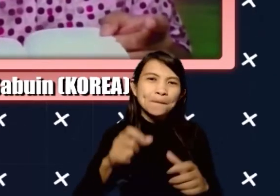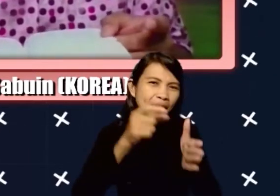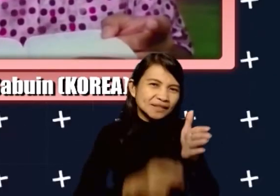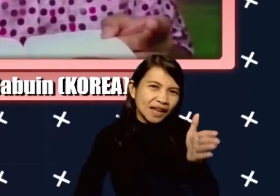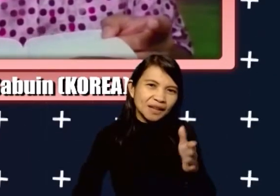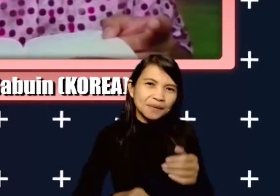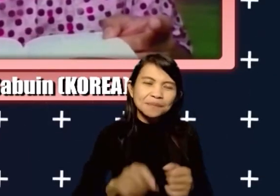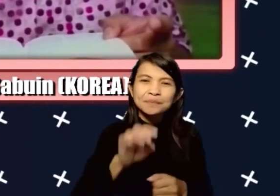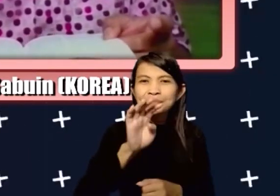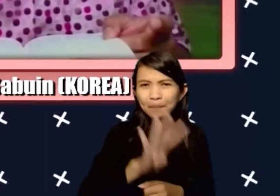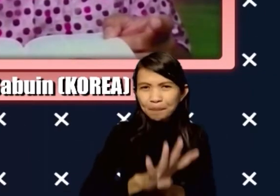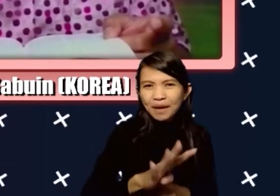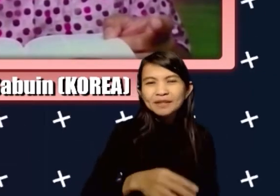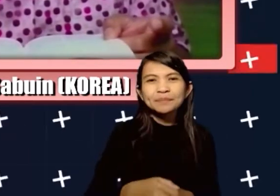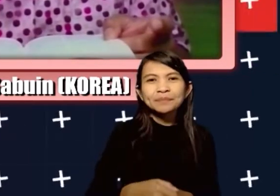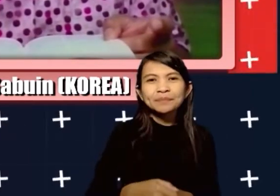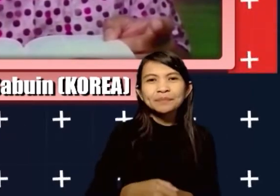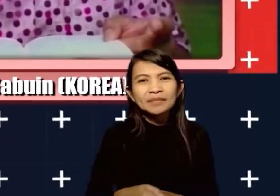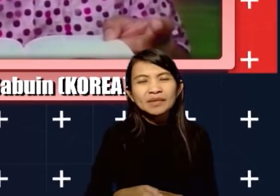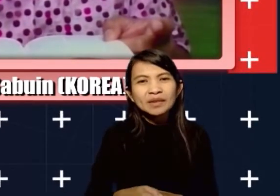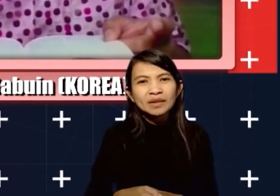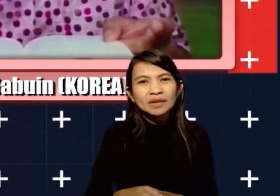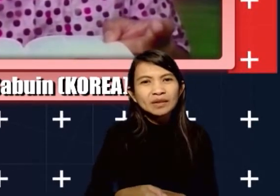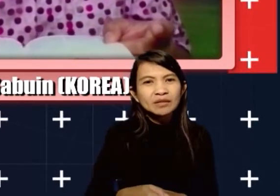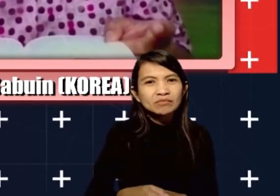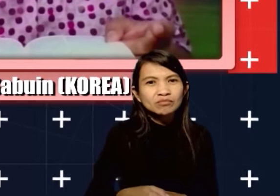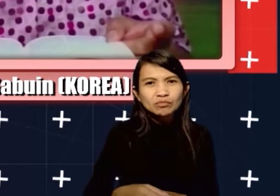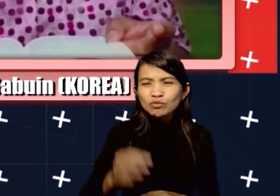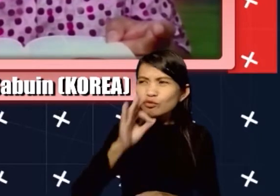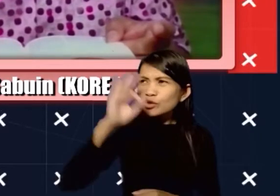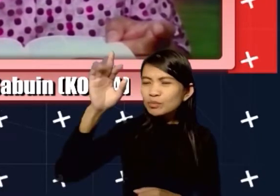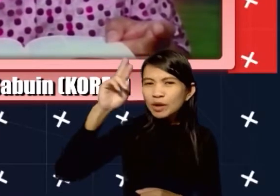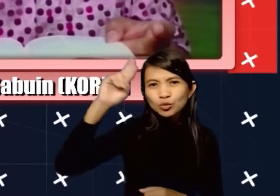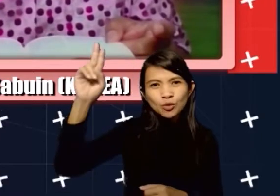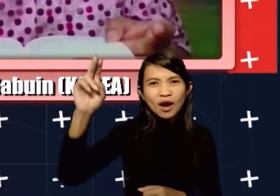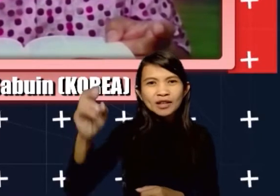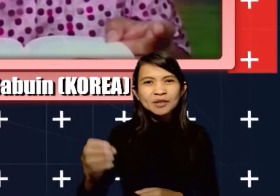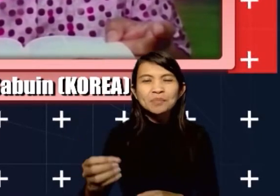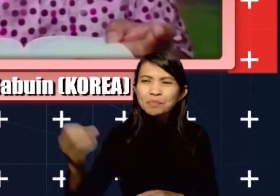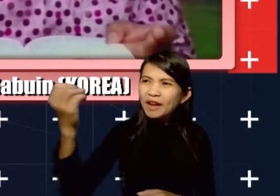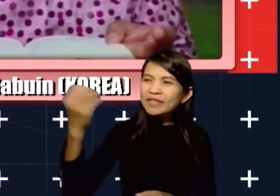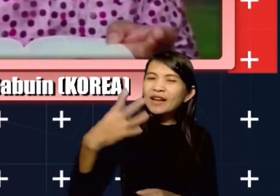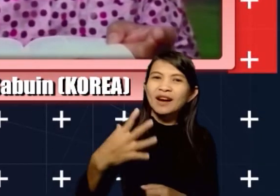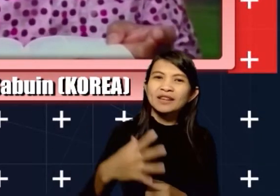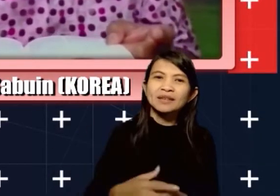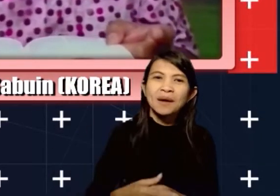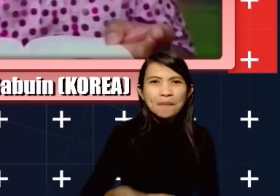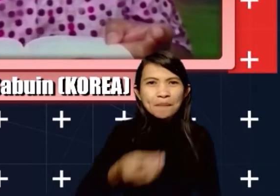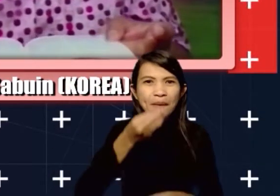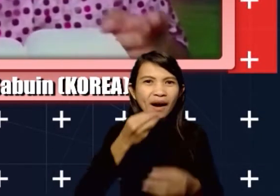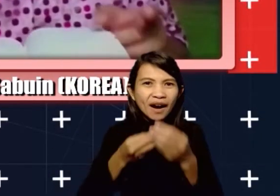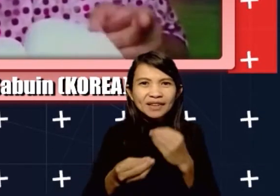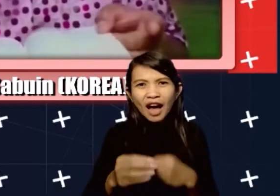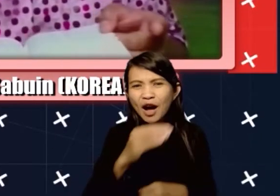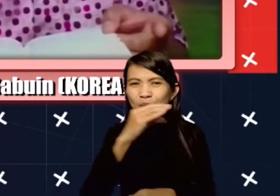mengatakan, makanlah roti itu seperti roti jelai yang bundar, dan engkau harus membakarnya di atas kotoran manusia yang